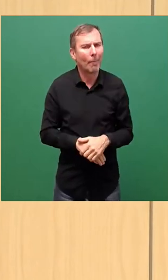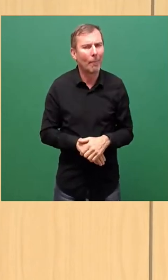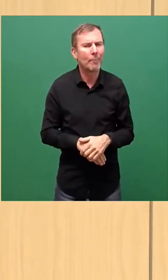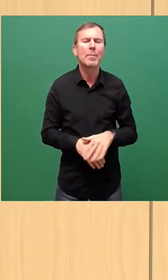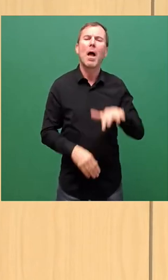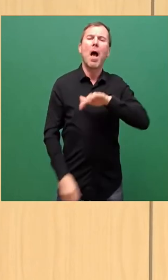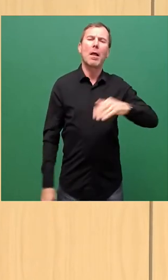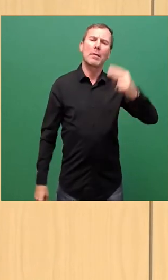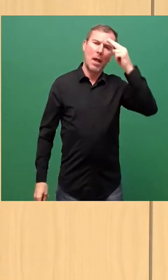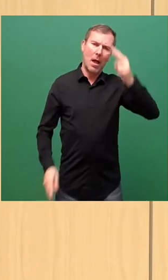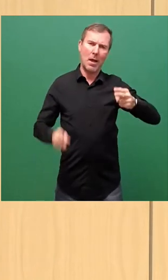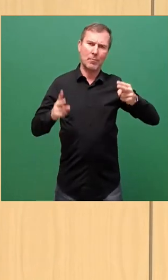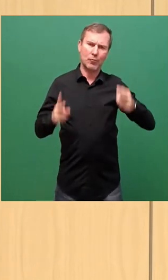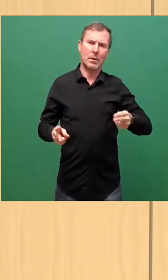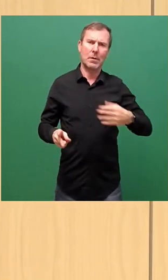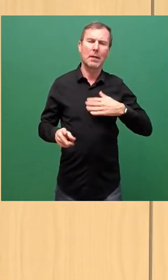Landeshauptstadt